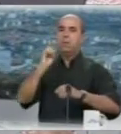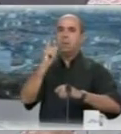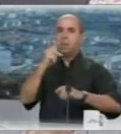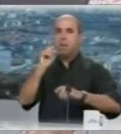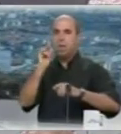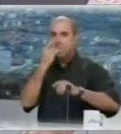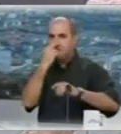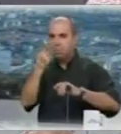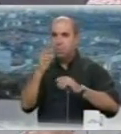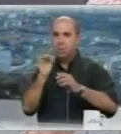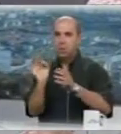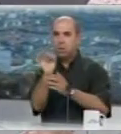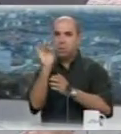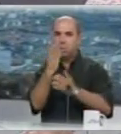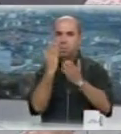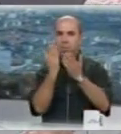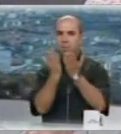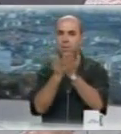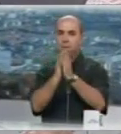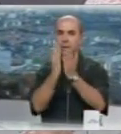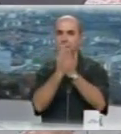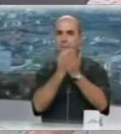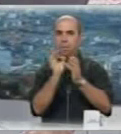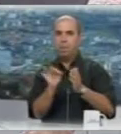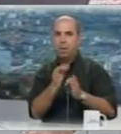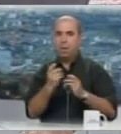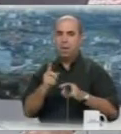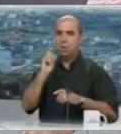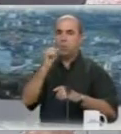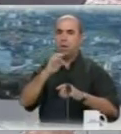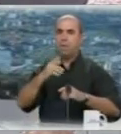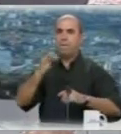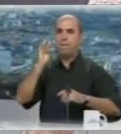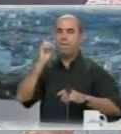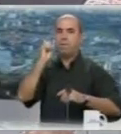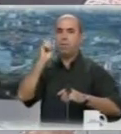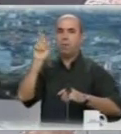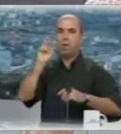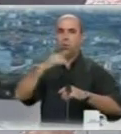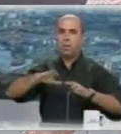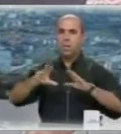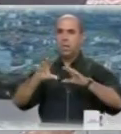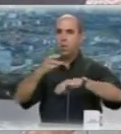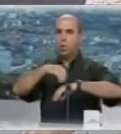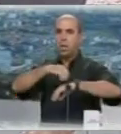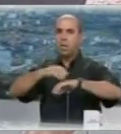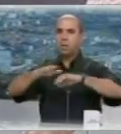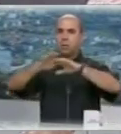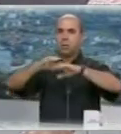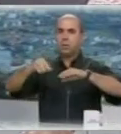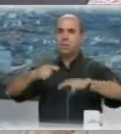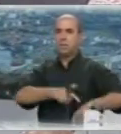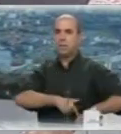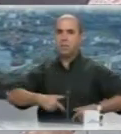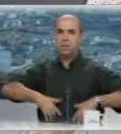لأنه كتب كتاب على الدوودة وعلى فوكا وغيرها من بلديات الساحل الجزائري، قال أنه هذه بعيدة